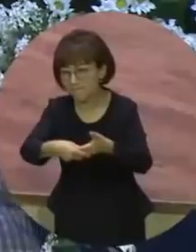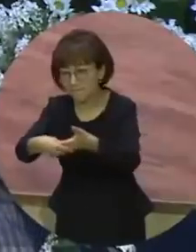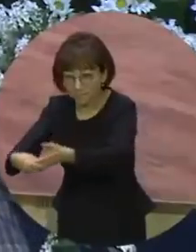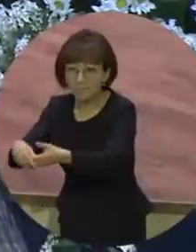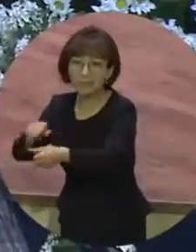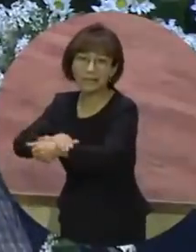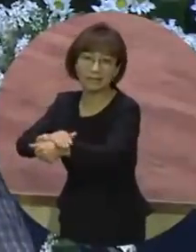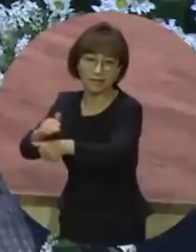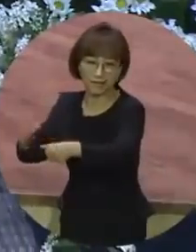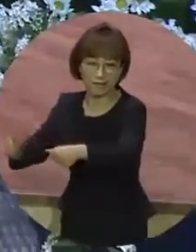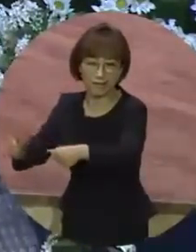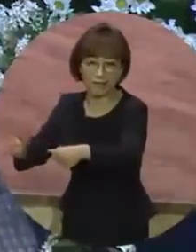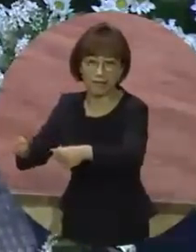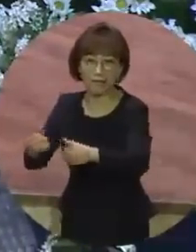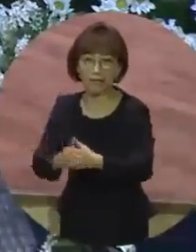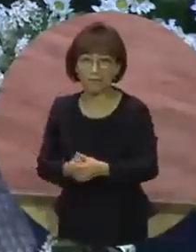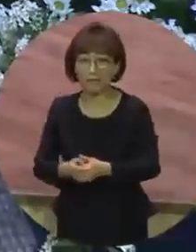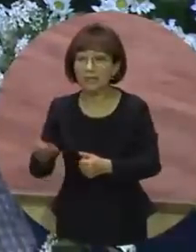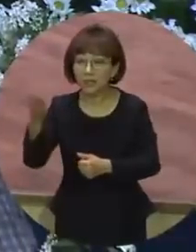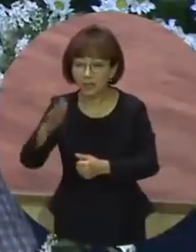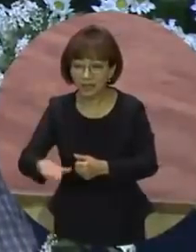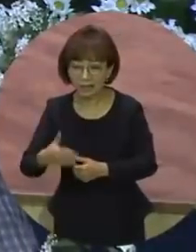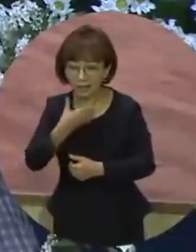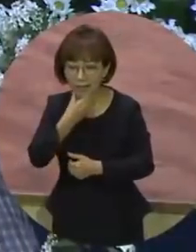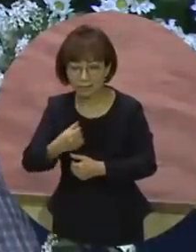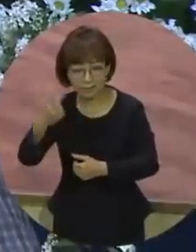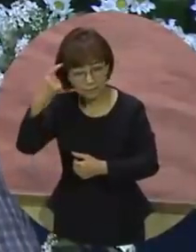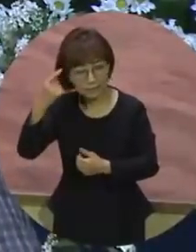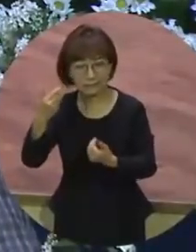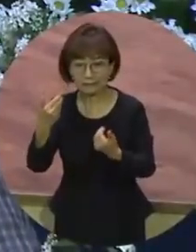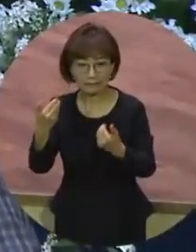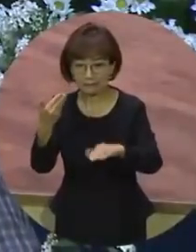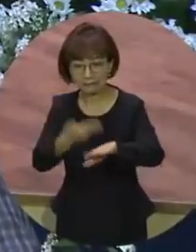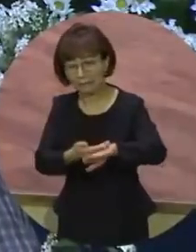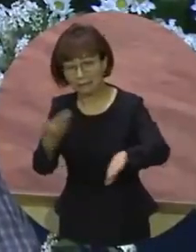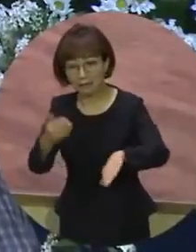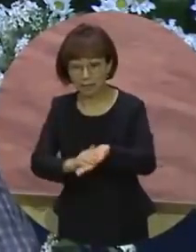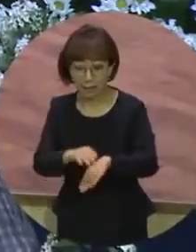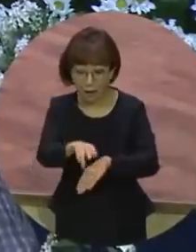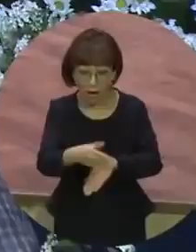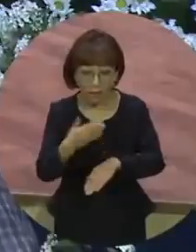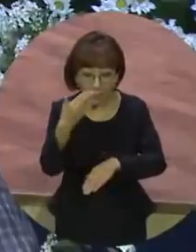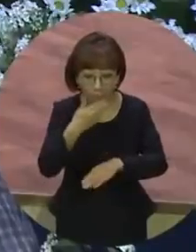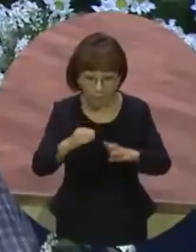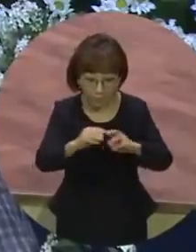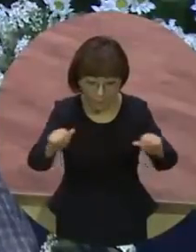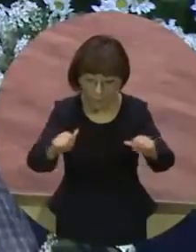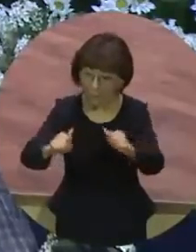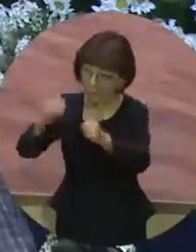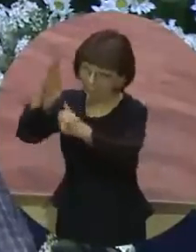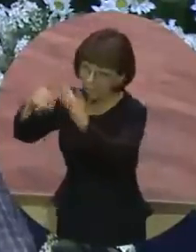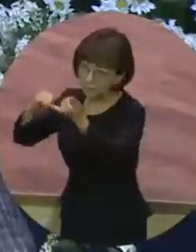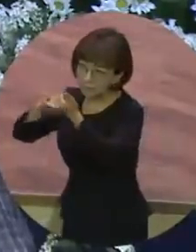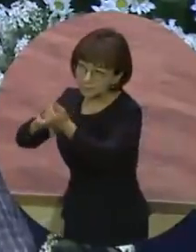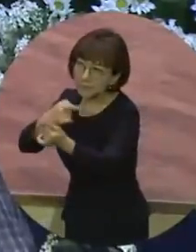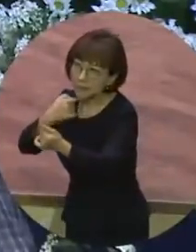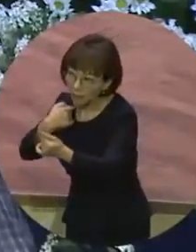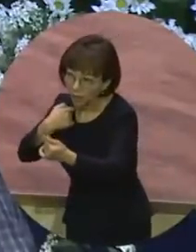그렇게 장사를 안 지냈어요. 가나안 땅, 하나님이 약속하신 이 가나안 땅, 이걸